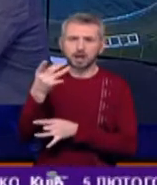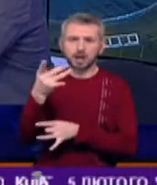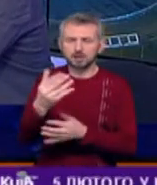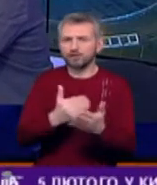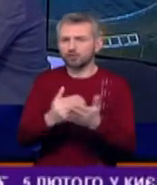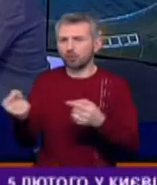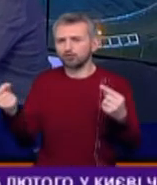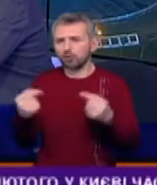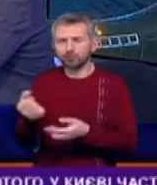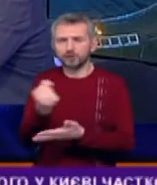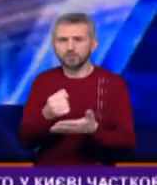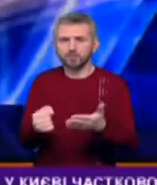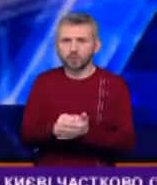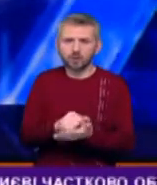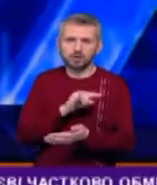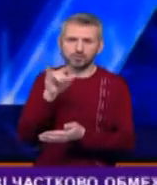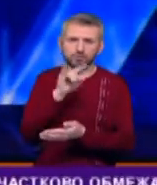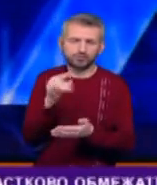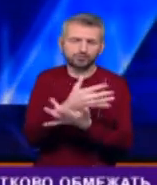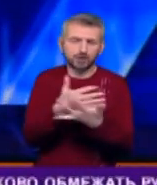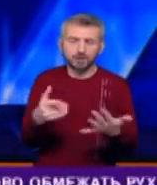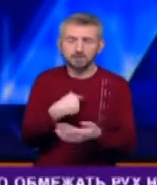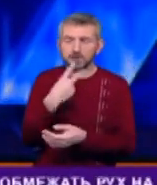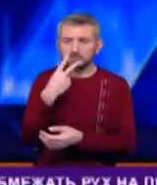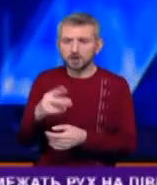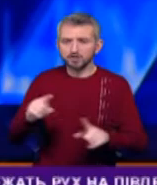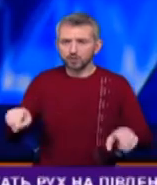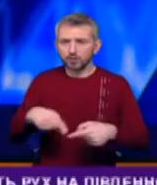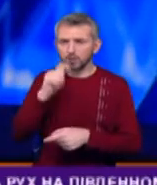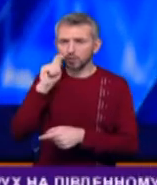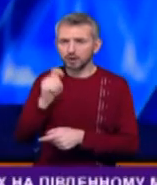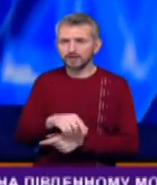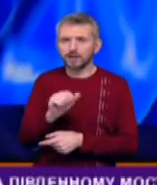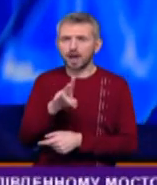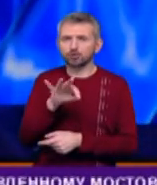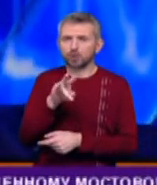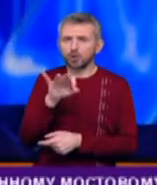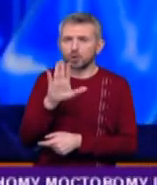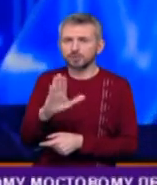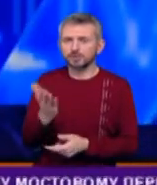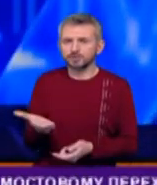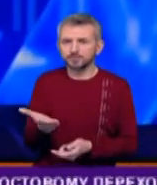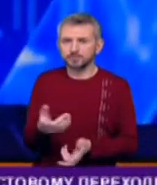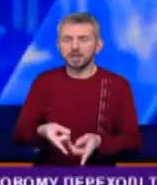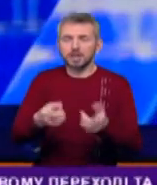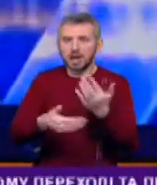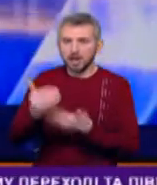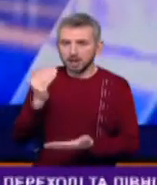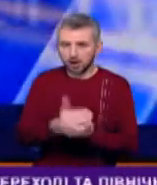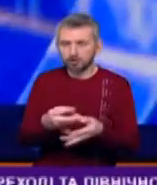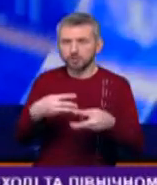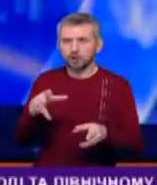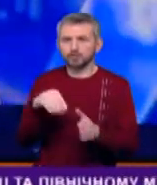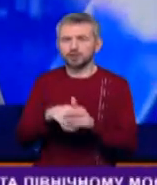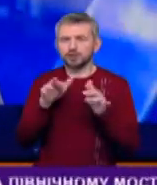зброї, літальних апаратів і тому подібне, ми бачимо, що відроджується український Антонов. Нарешті вже Міністерство внутрішніх